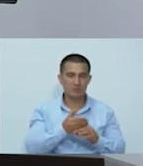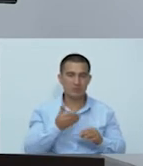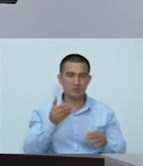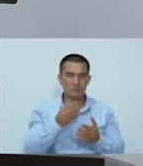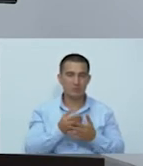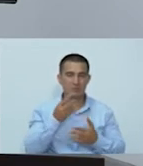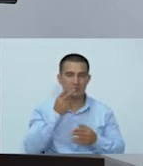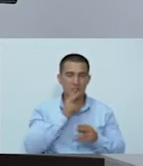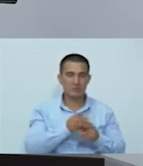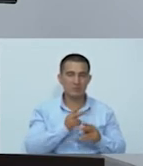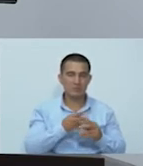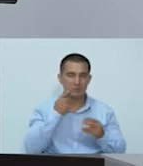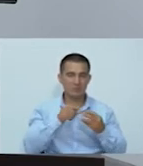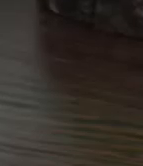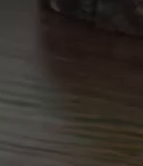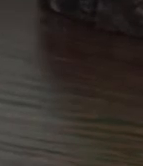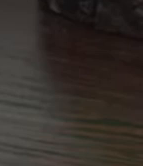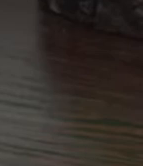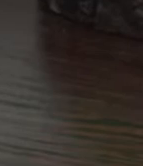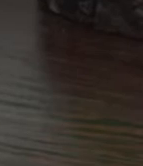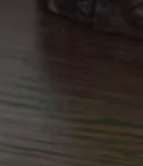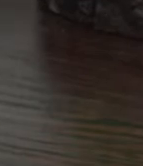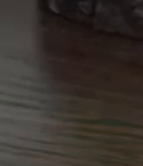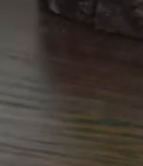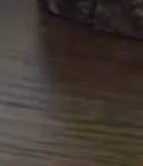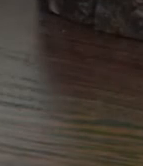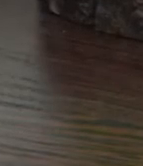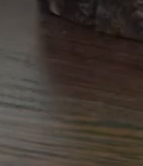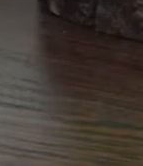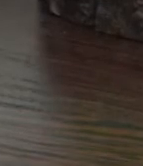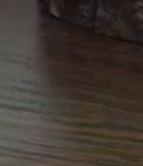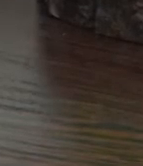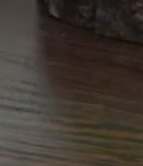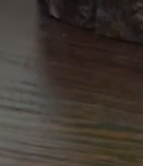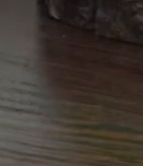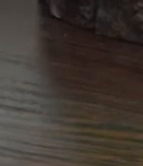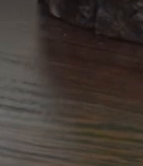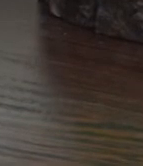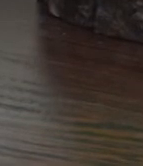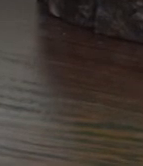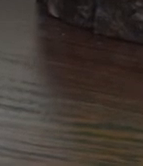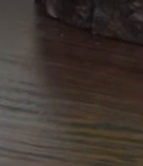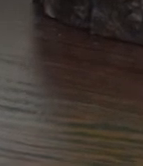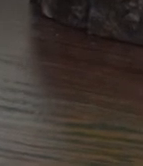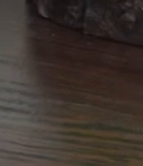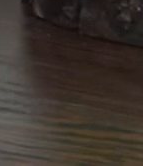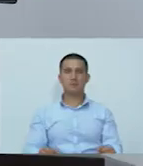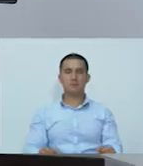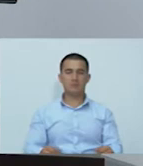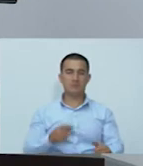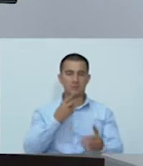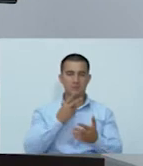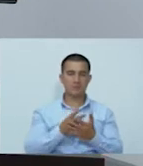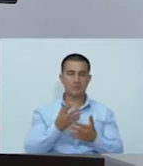asbob chiqarishdan oldin yopishtirib olamiz. Mana